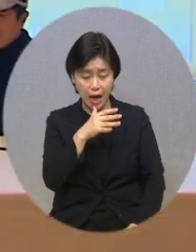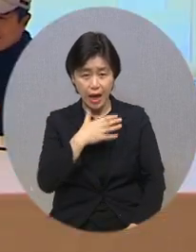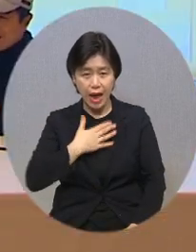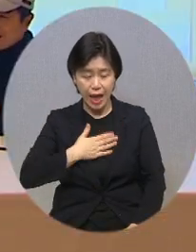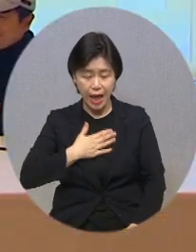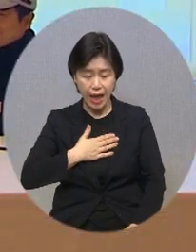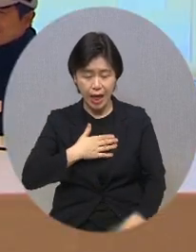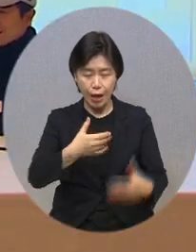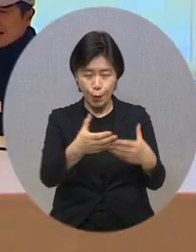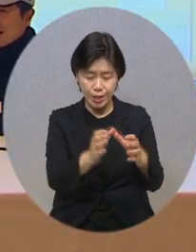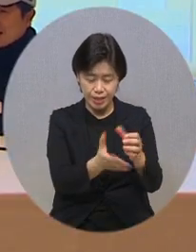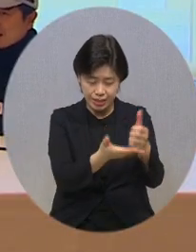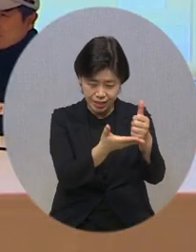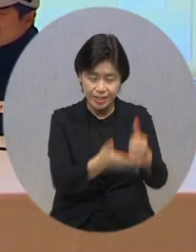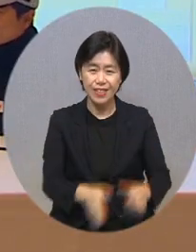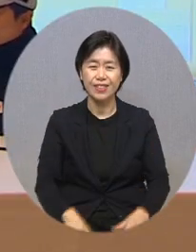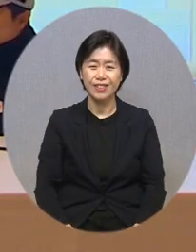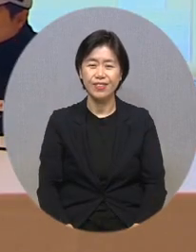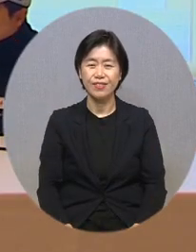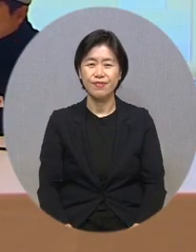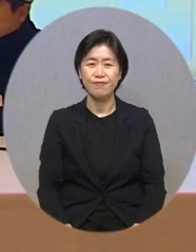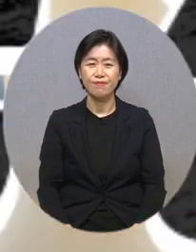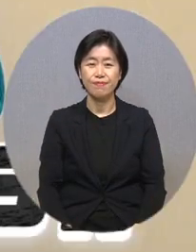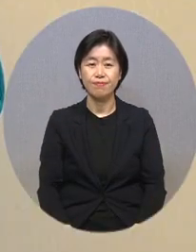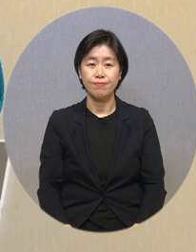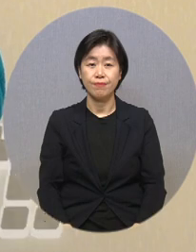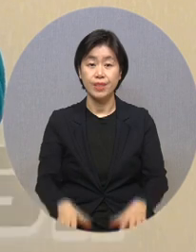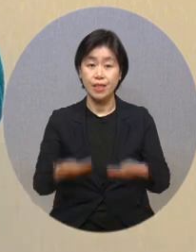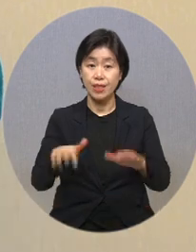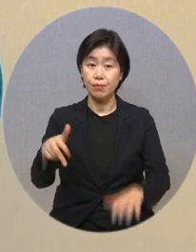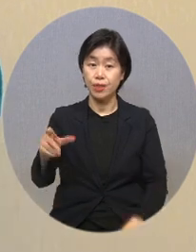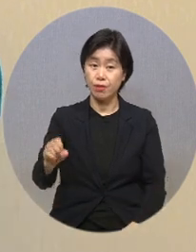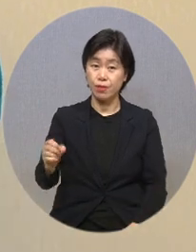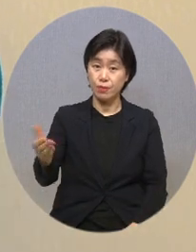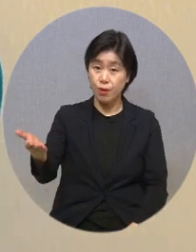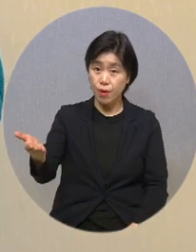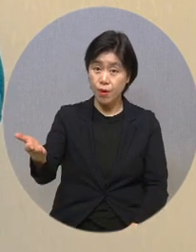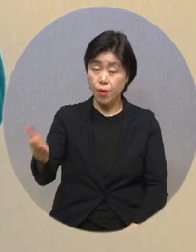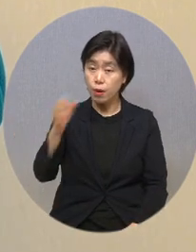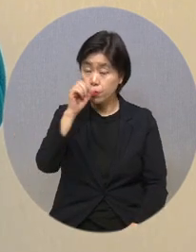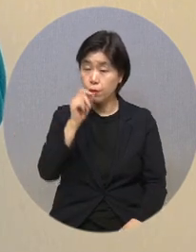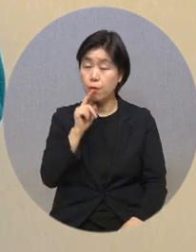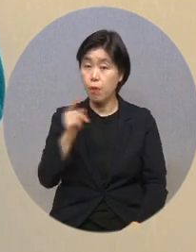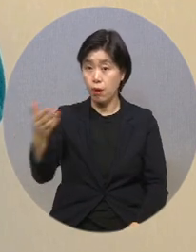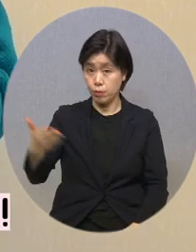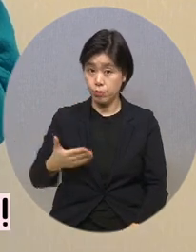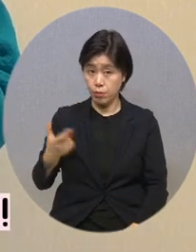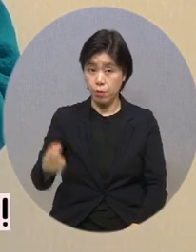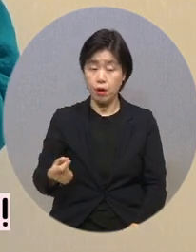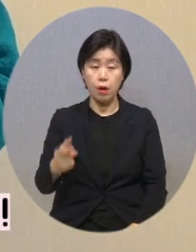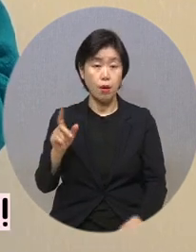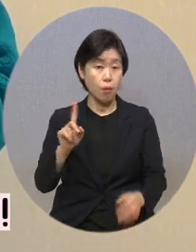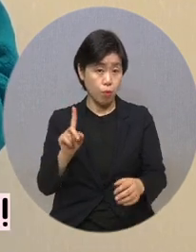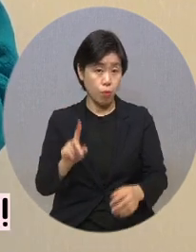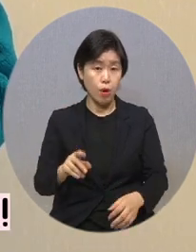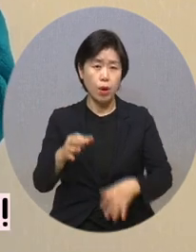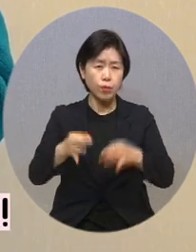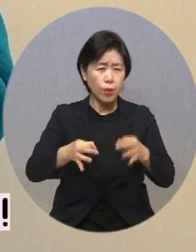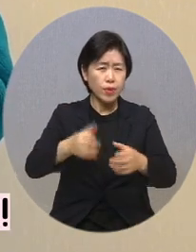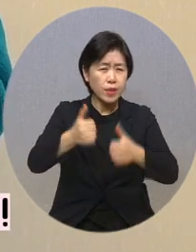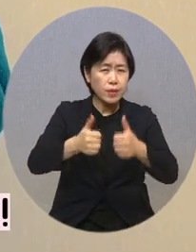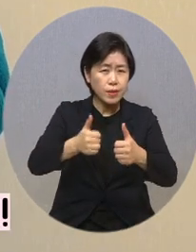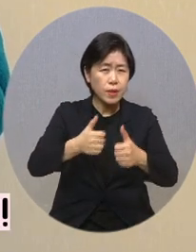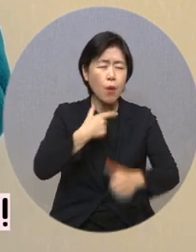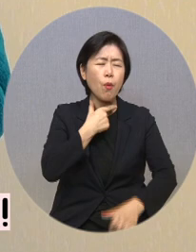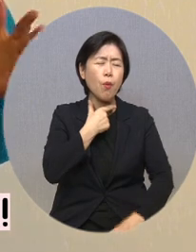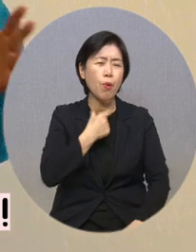회장님. 지금 나의 정명훈님이 너무 좋은 말씀을 해주셨는데 이게 뭐냐면은 프로 테스트를